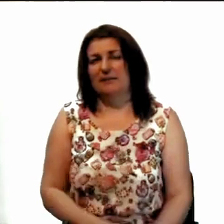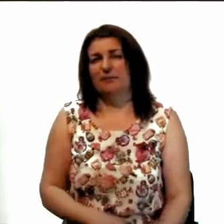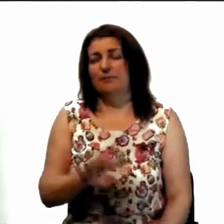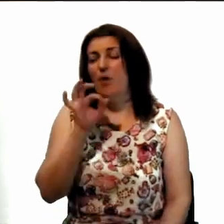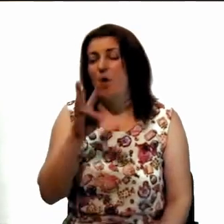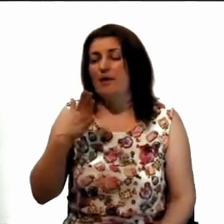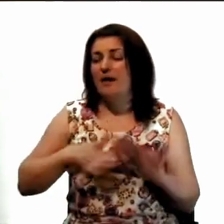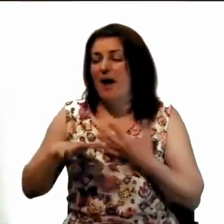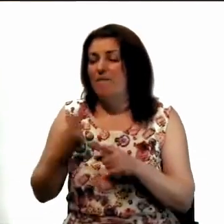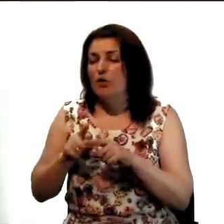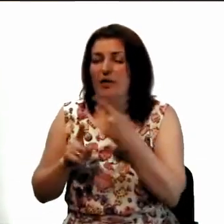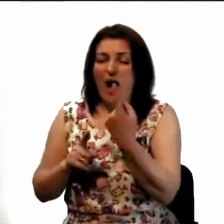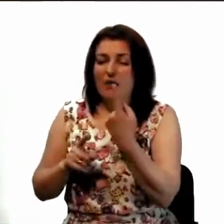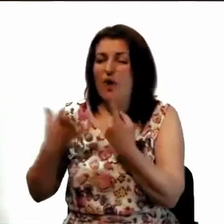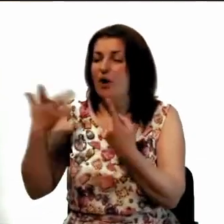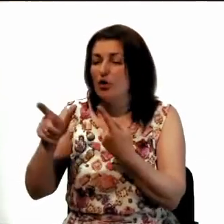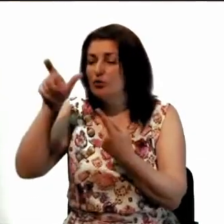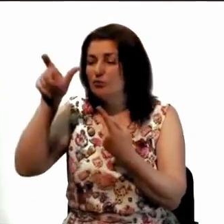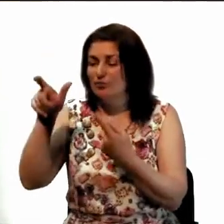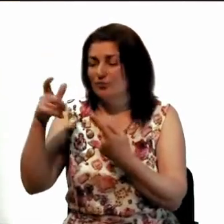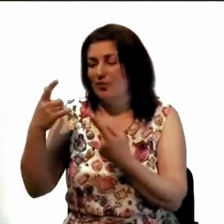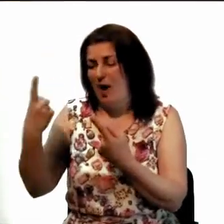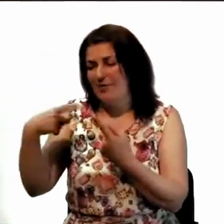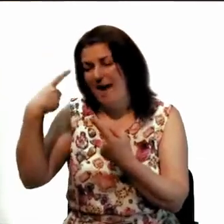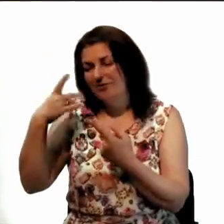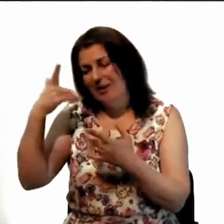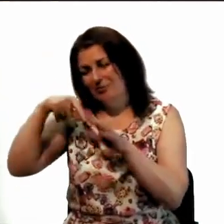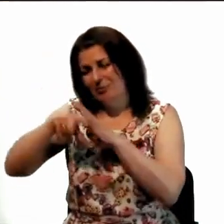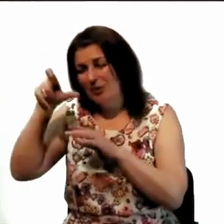Он радуется вот этой одной, которая нуждается в спасении.